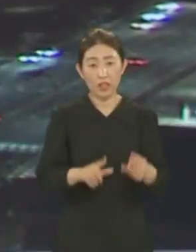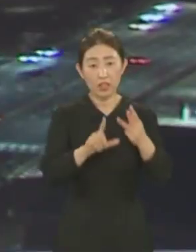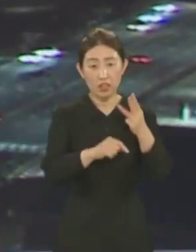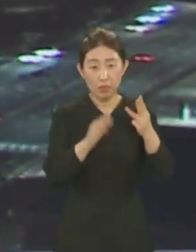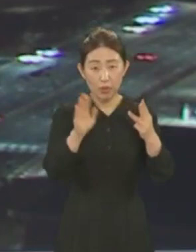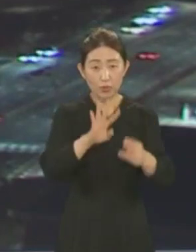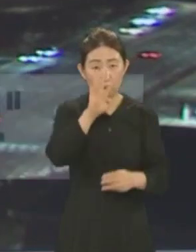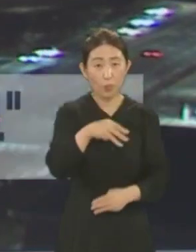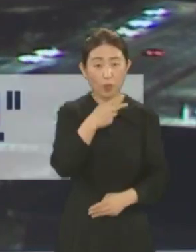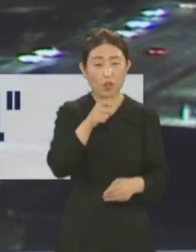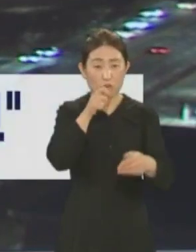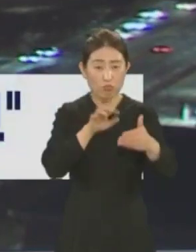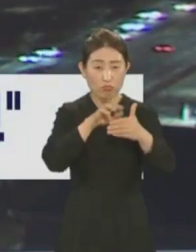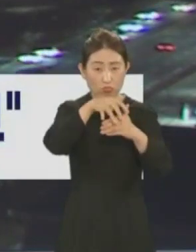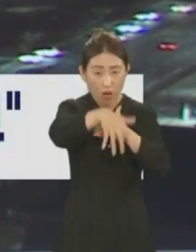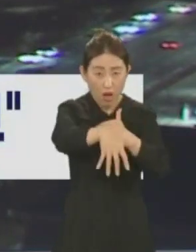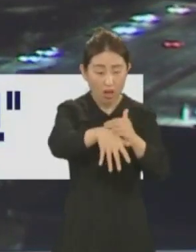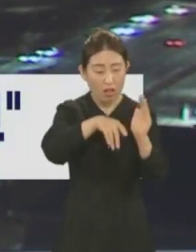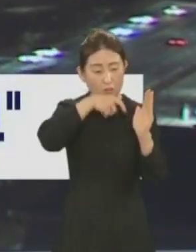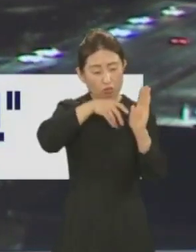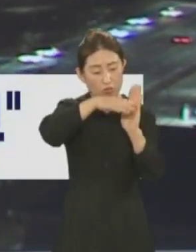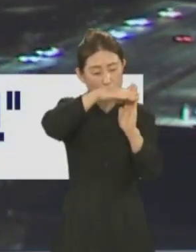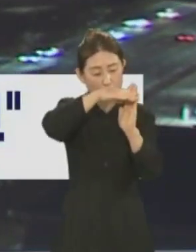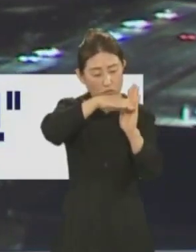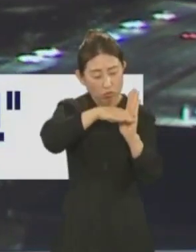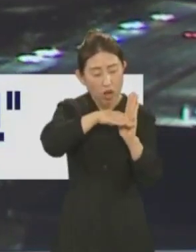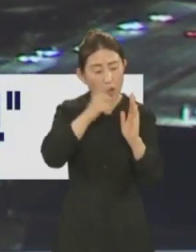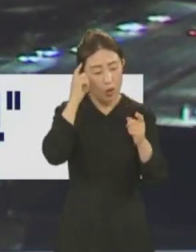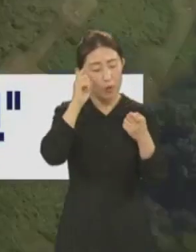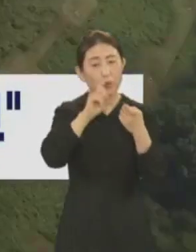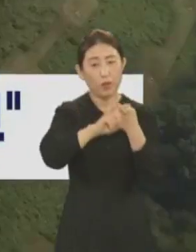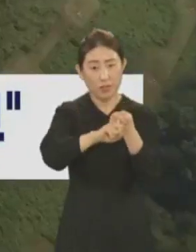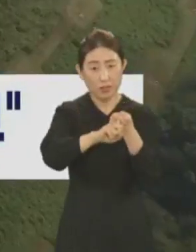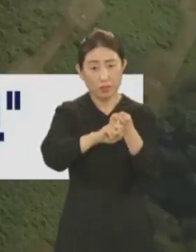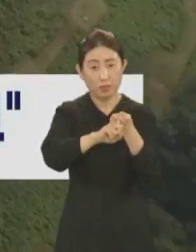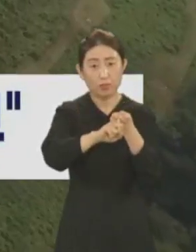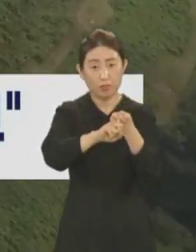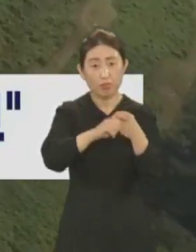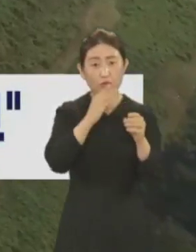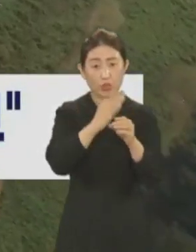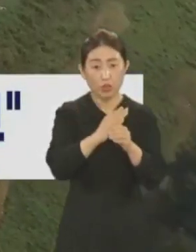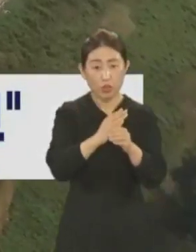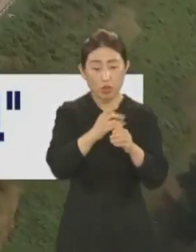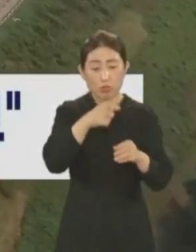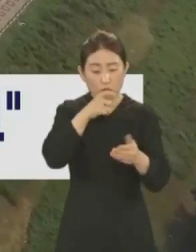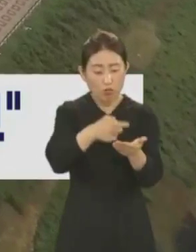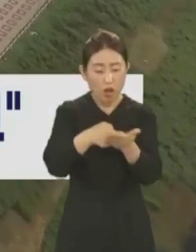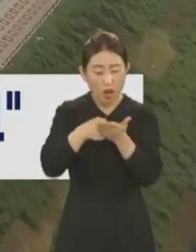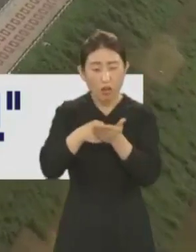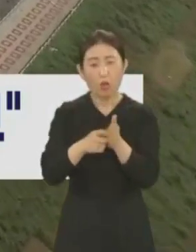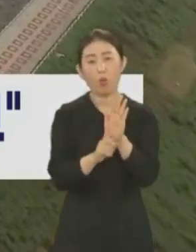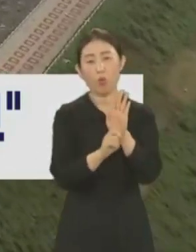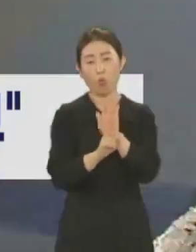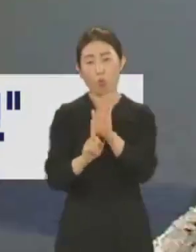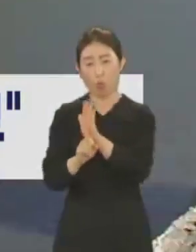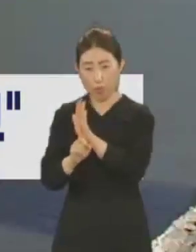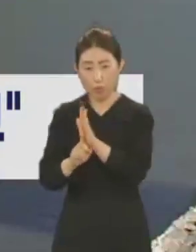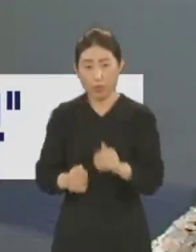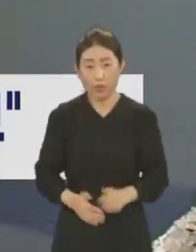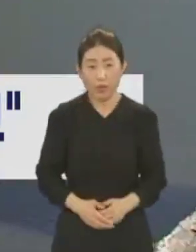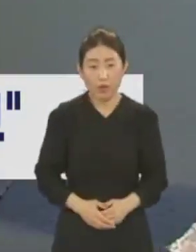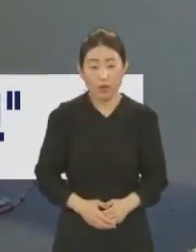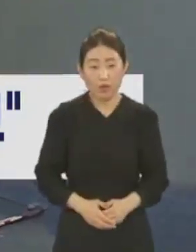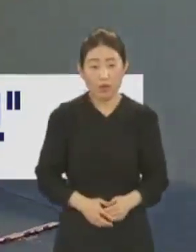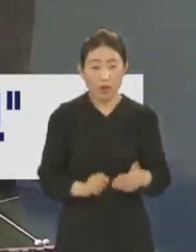이달부터 보령댐의 가뭄 대응체계가 관심 단계를 보이는 가운데 충남도가 물저락 운동에 적극 나서기로